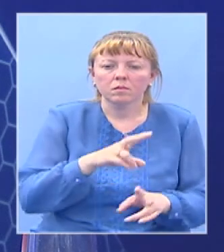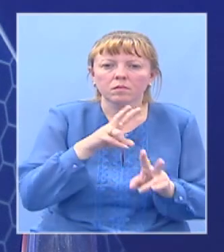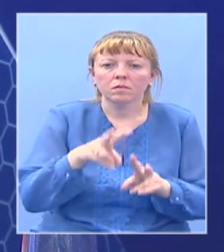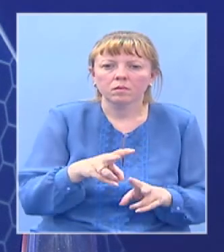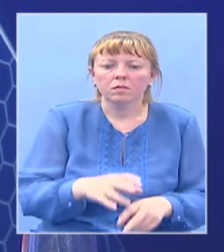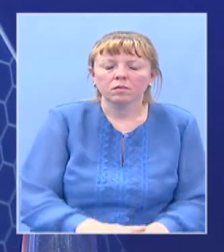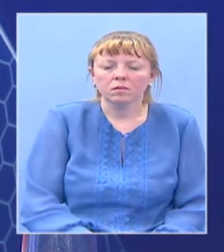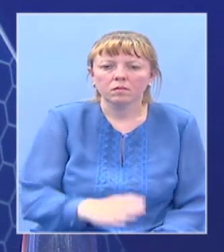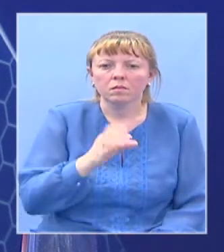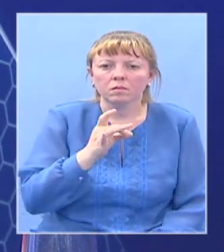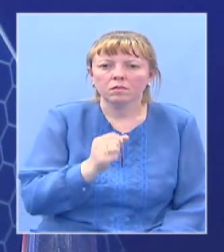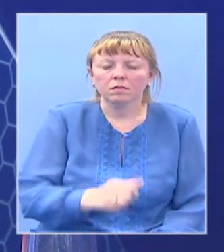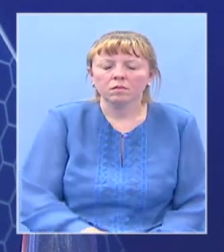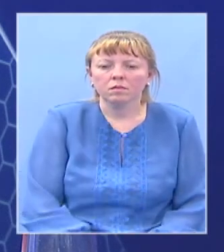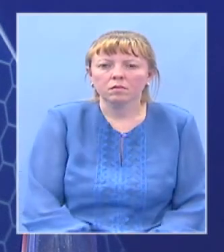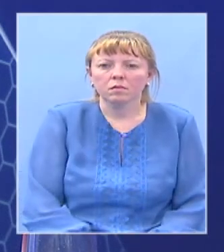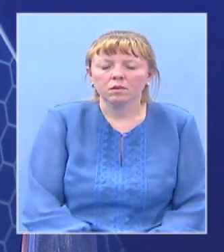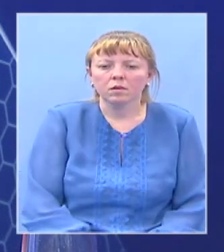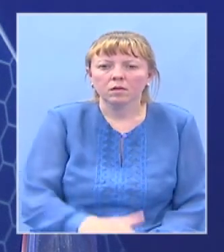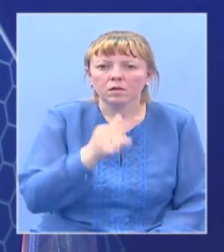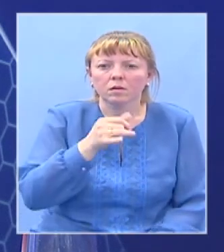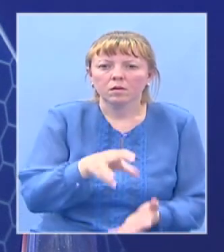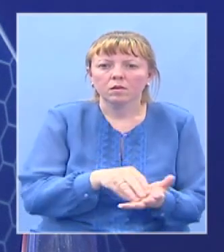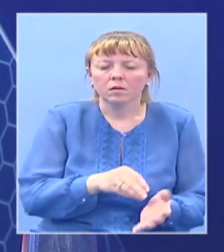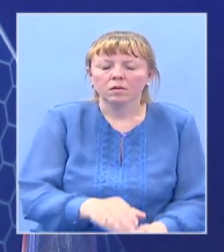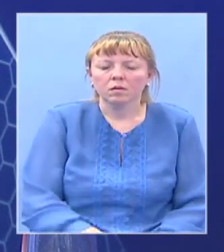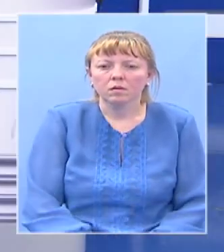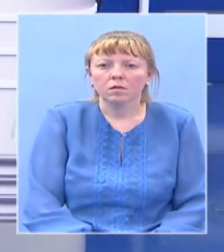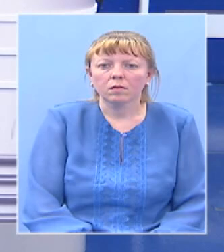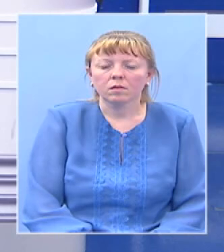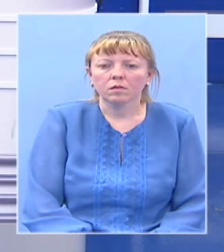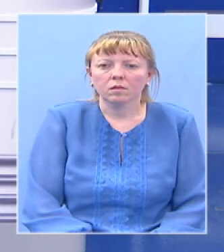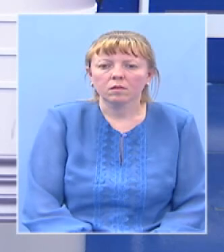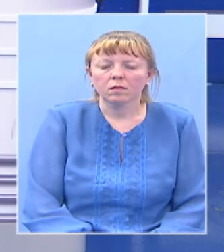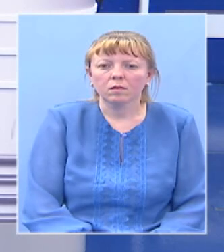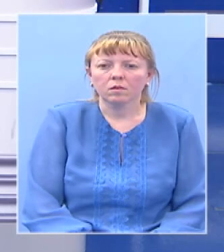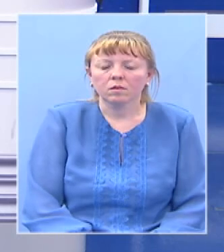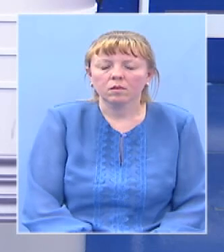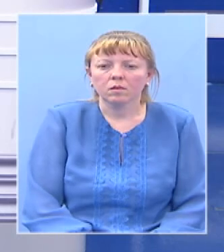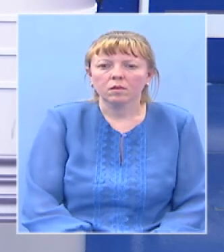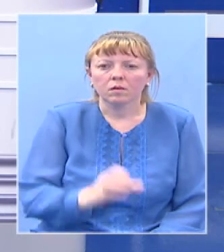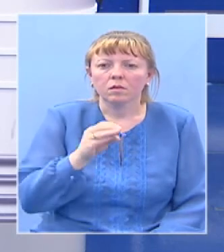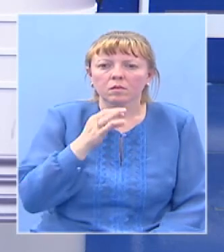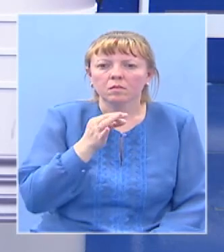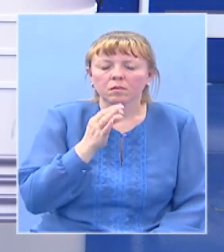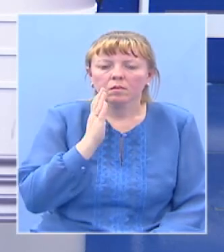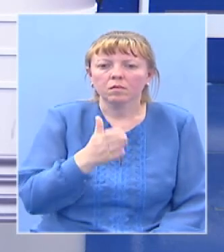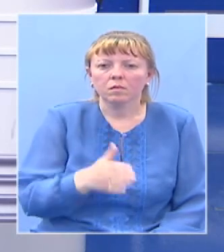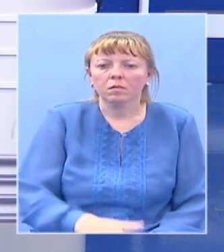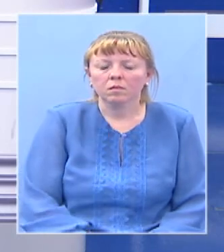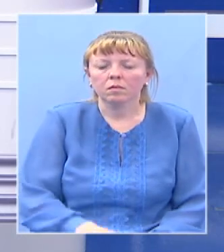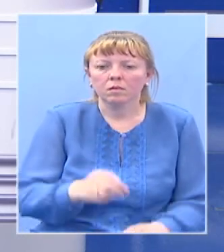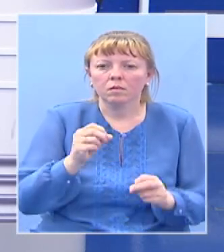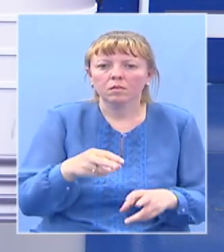и какие меры применяют могут применять к нарушителям передвижные посты транспортного контроля - это